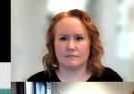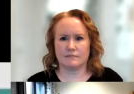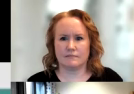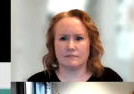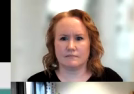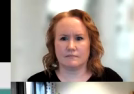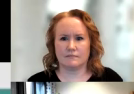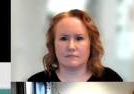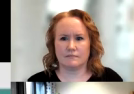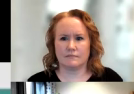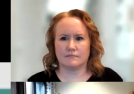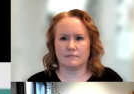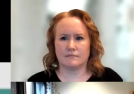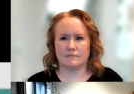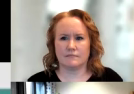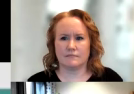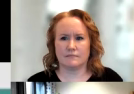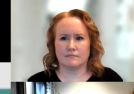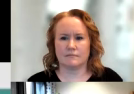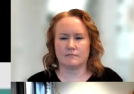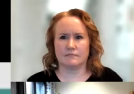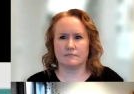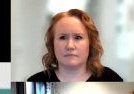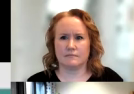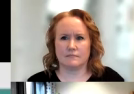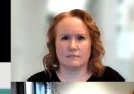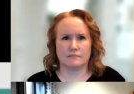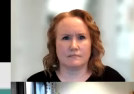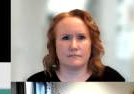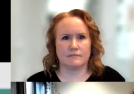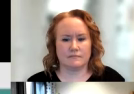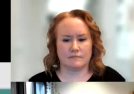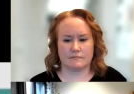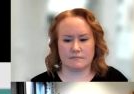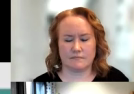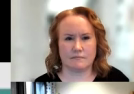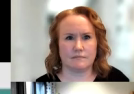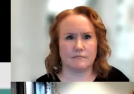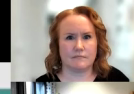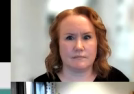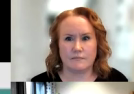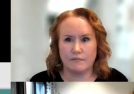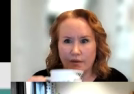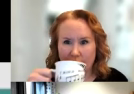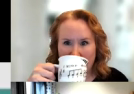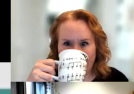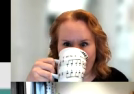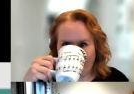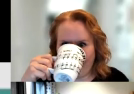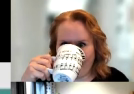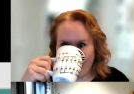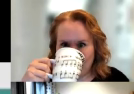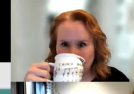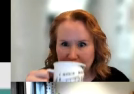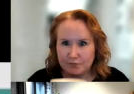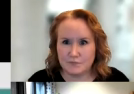skal gjøre det enklere for tilsyn å håndheve direktivet for å få oversikt over hvem som har tilgjengelighetserklæring og om det brudd på krav, og